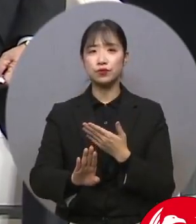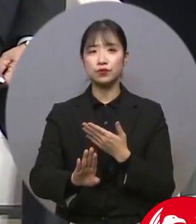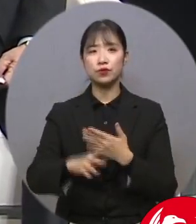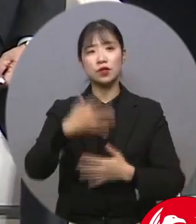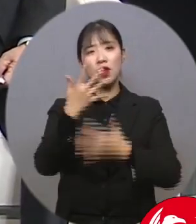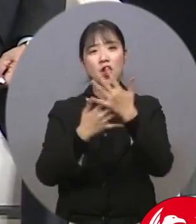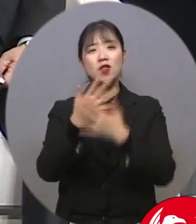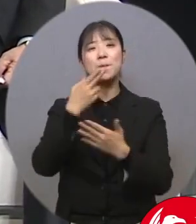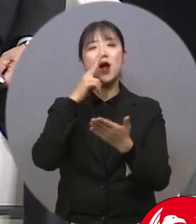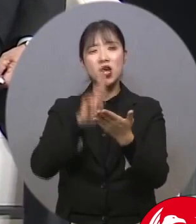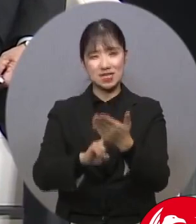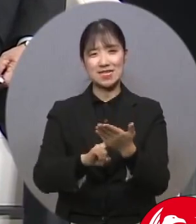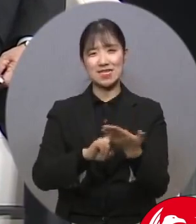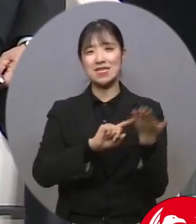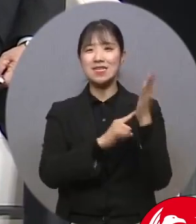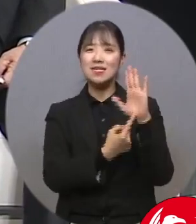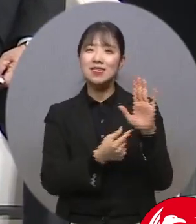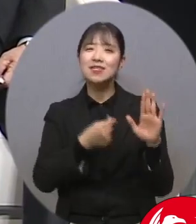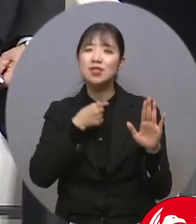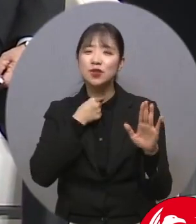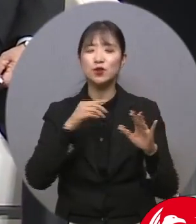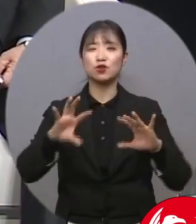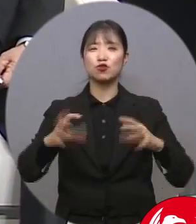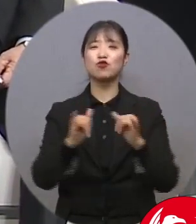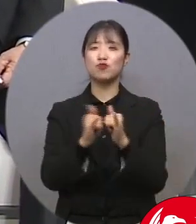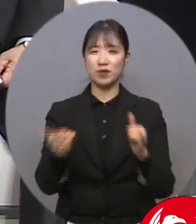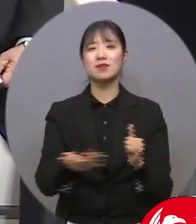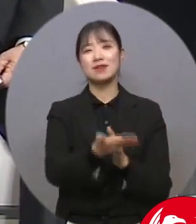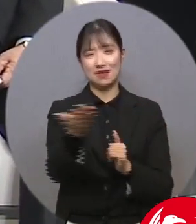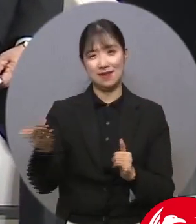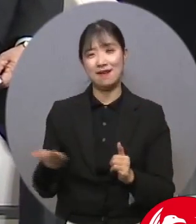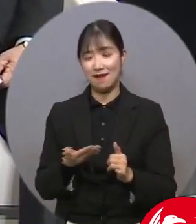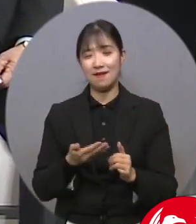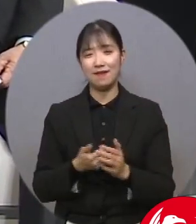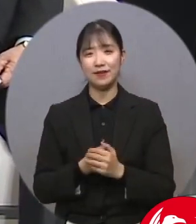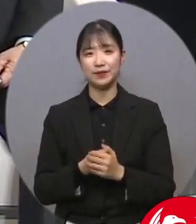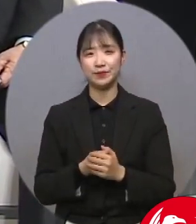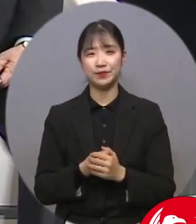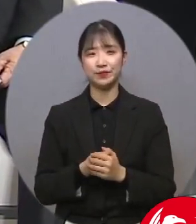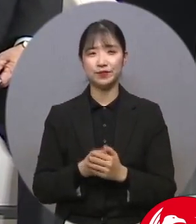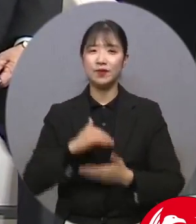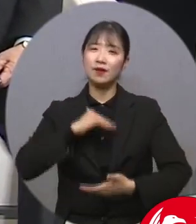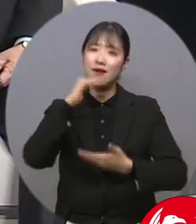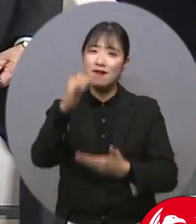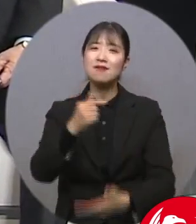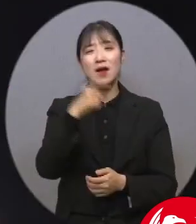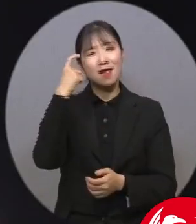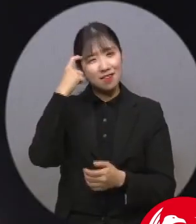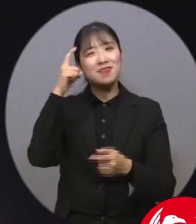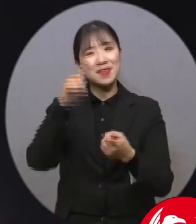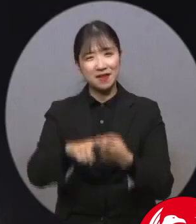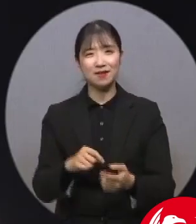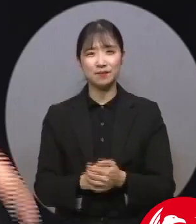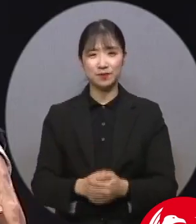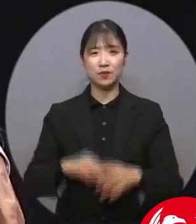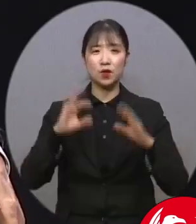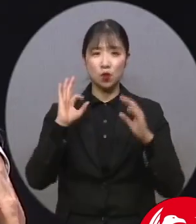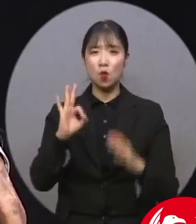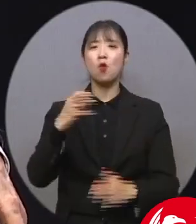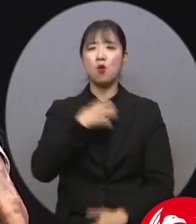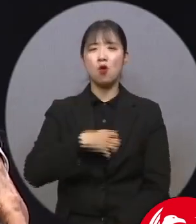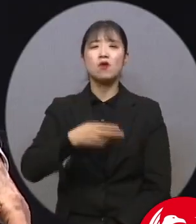영상 편지를 하나 쓰신다면은 국민들에게 뭐라고 쓰실지. 돈 걱정 없는